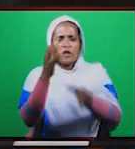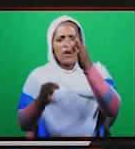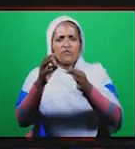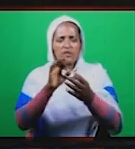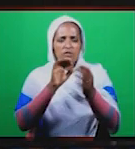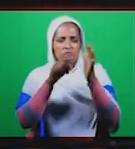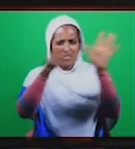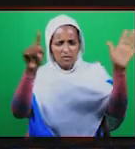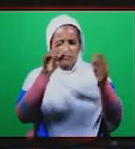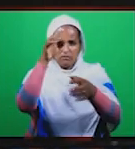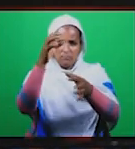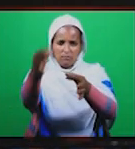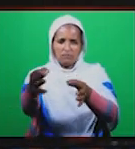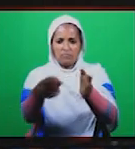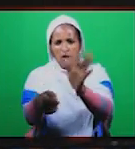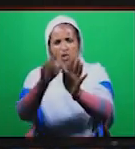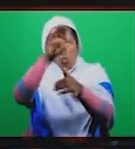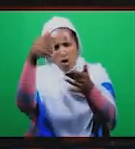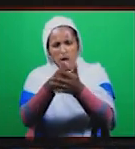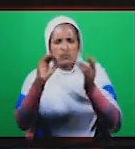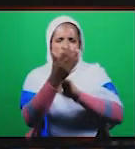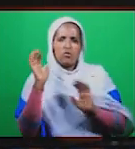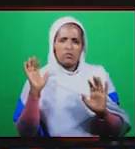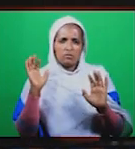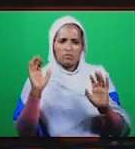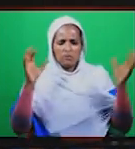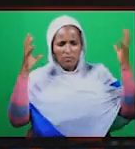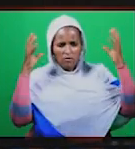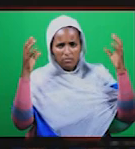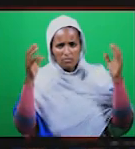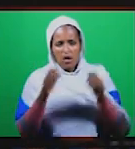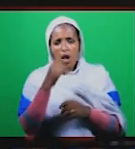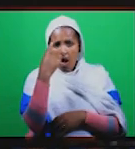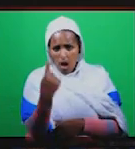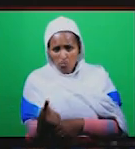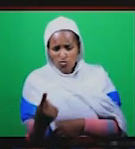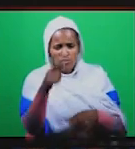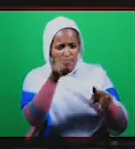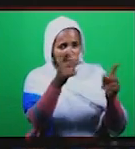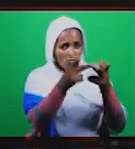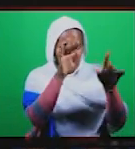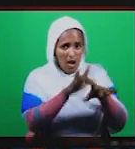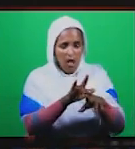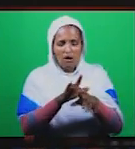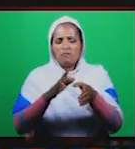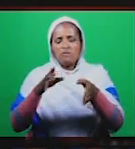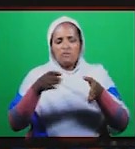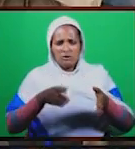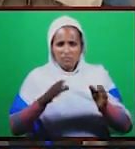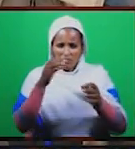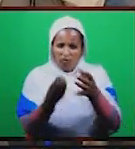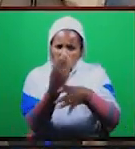በስተጀርባ ሆነው ለስልጣናቸው ሲሉ እነዚያ ለፍርድ እንዲቀርቡ ነው የእናንተ ጥረት መሆን መቻል ያለበት። የሁላችንም